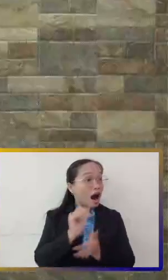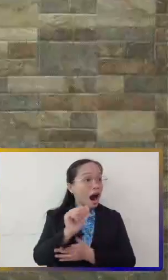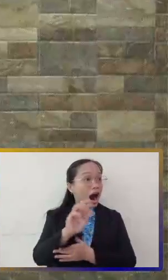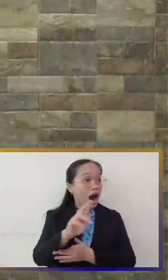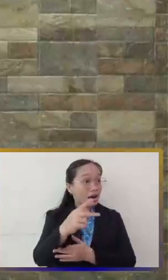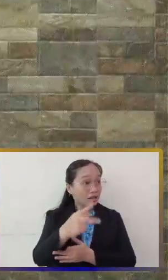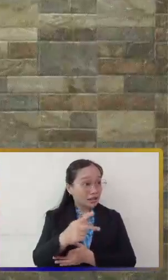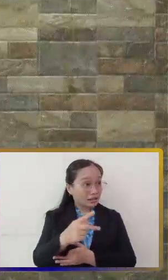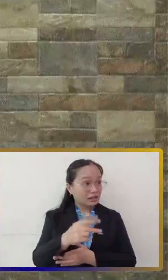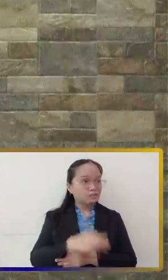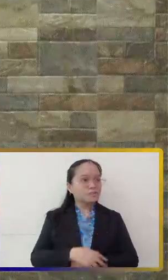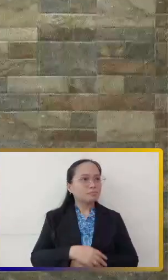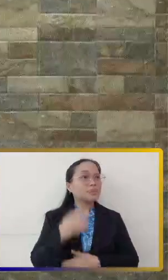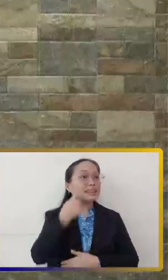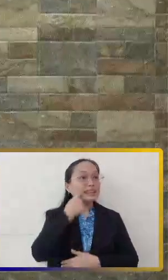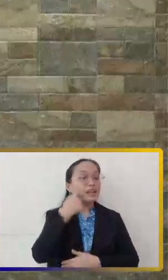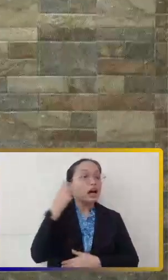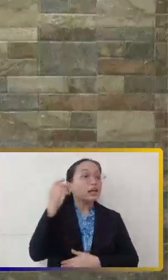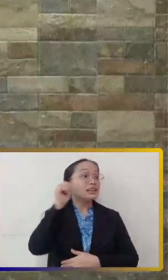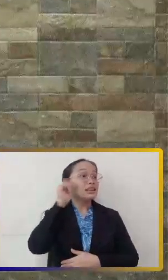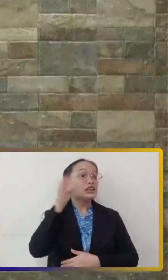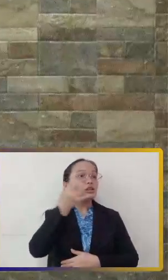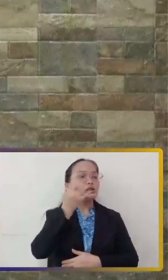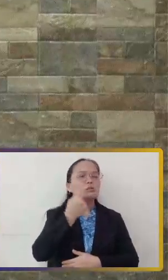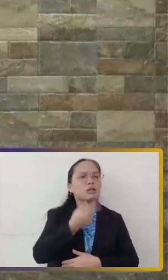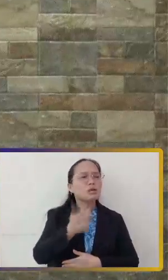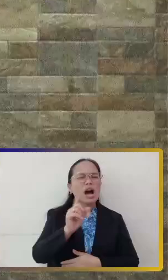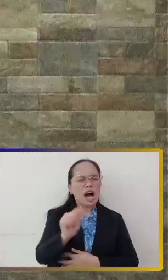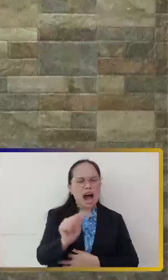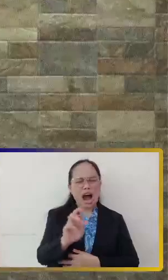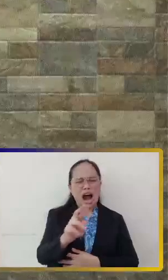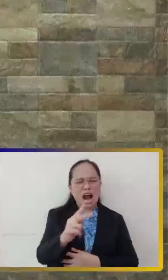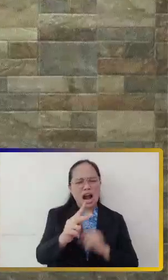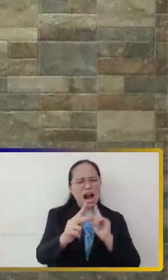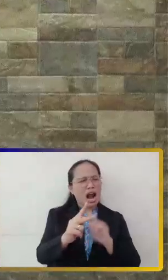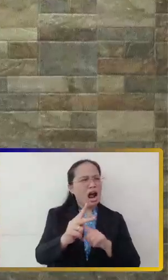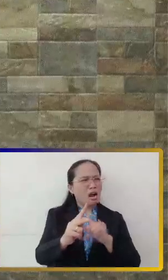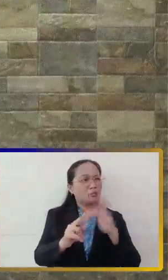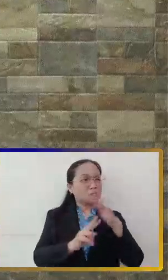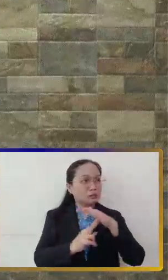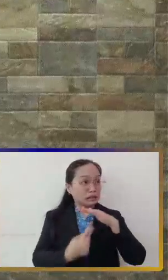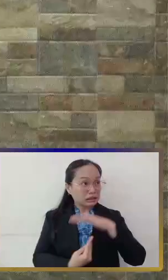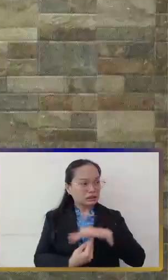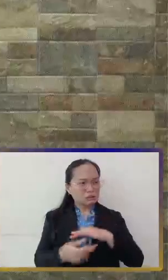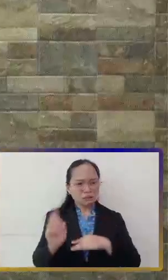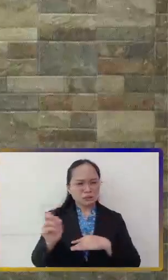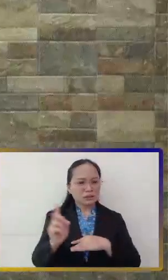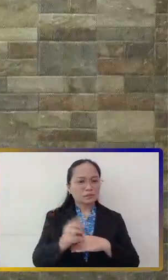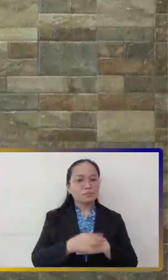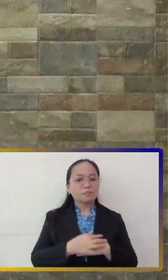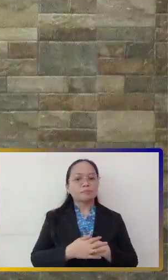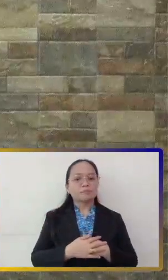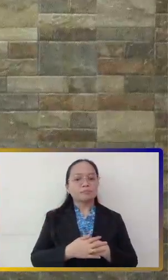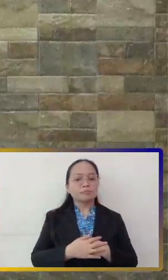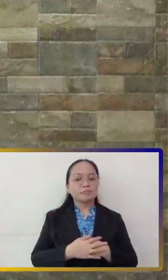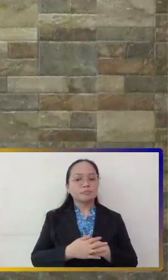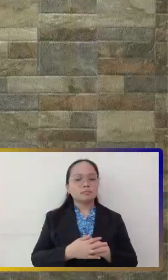kanina napaganda yung explanation ni John, it's all about the meaning. But you know, lagi ko po sinasabi sa